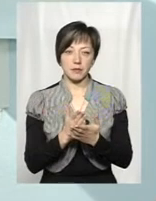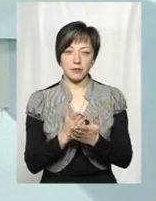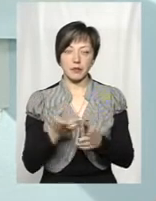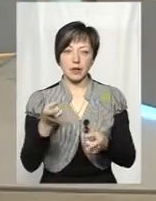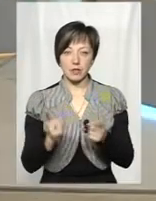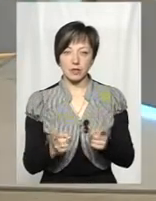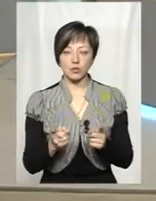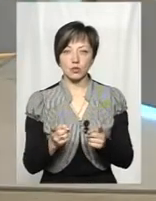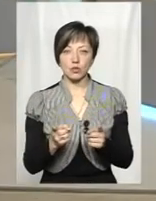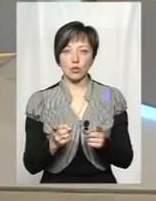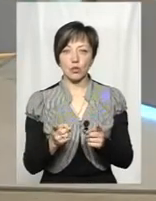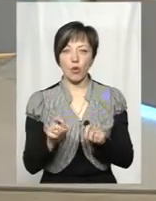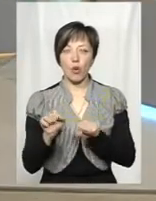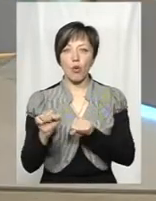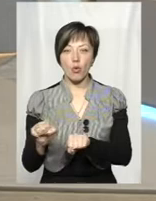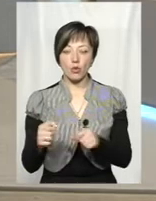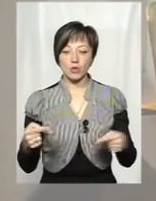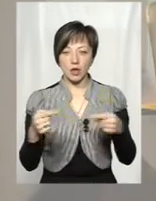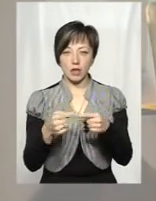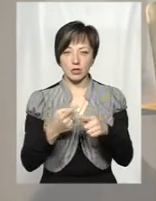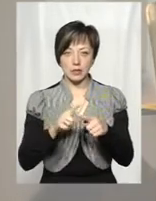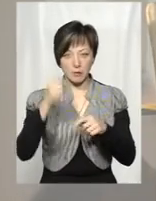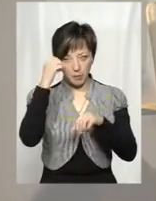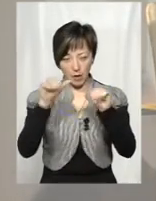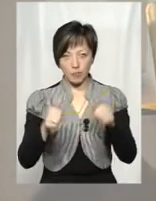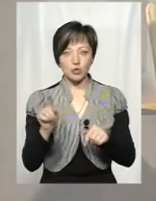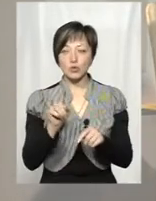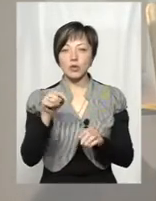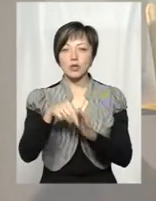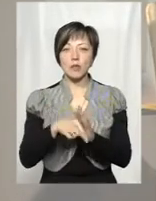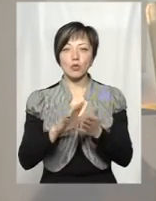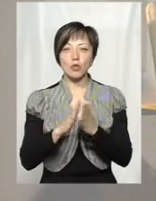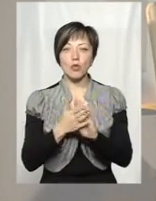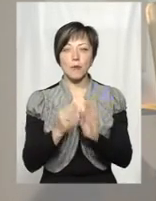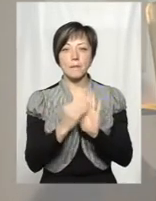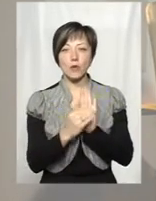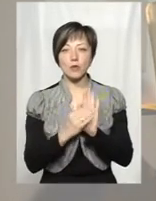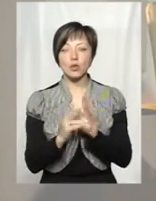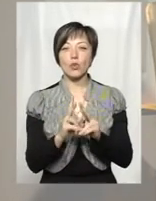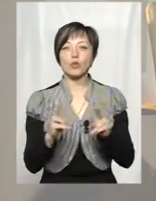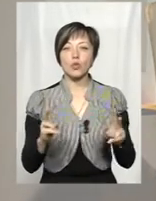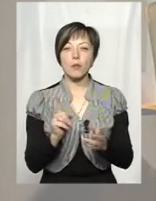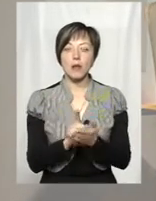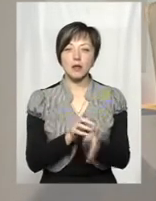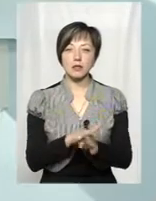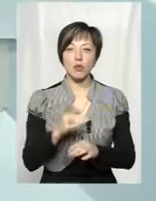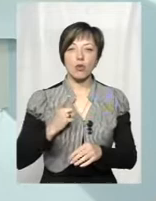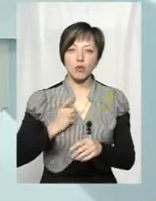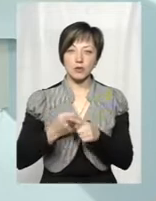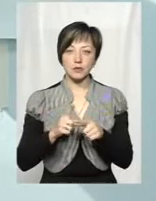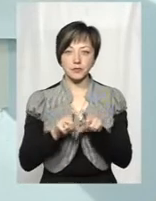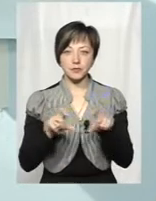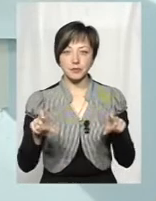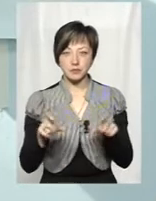дійсно охорону належну. Цікаво дізнатися, що в тому охоронному договорі. Там прописано, хто має здійснювати охорону цього?